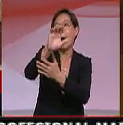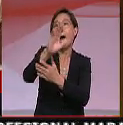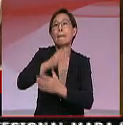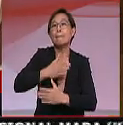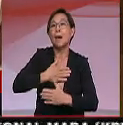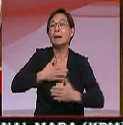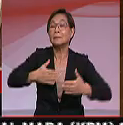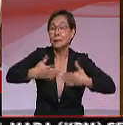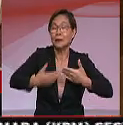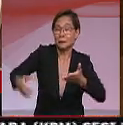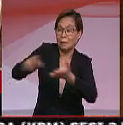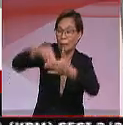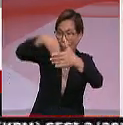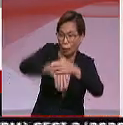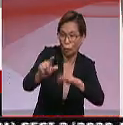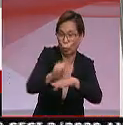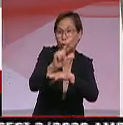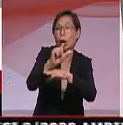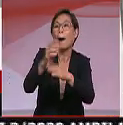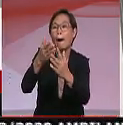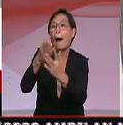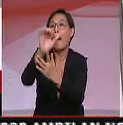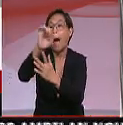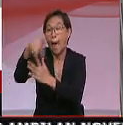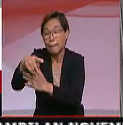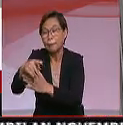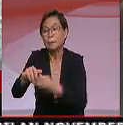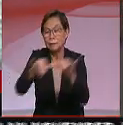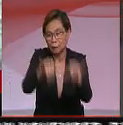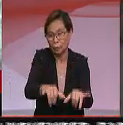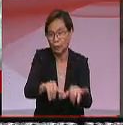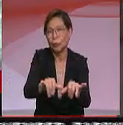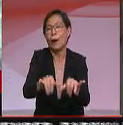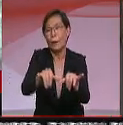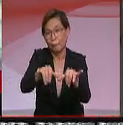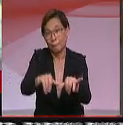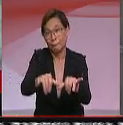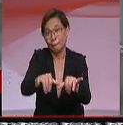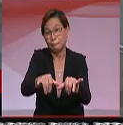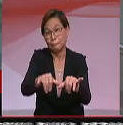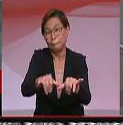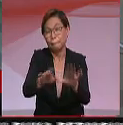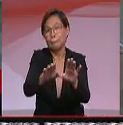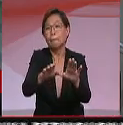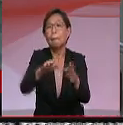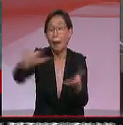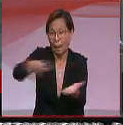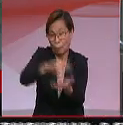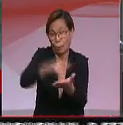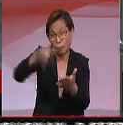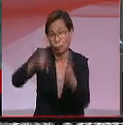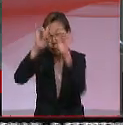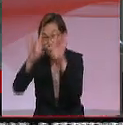MySejahtera dan daftar masuk menggunakan aplikasi itu apabila berada di pintu masuk. Seterusnya, mereka perlu